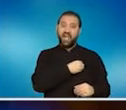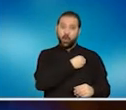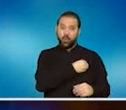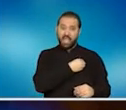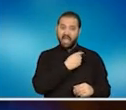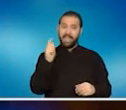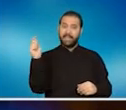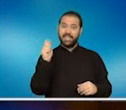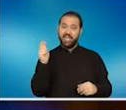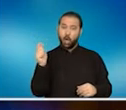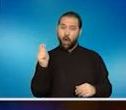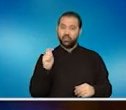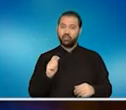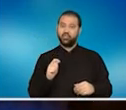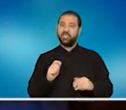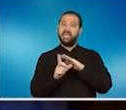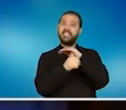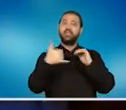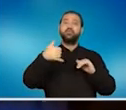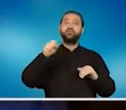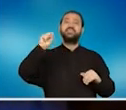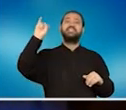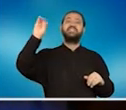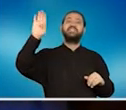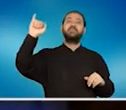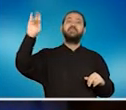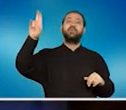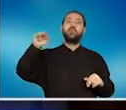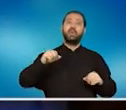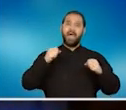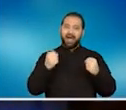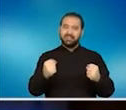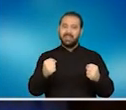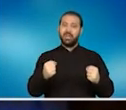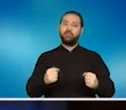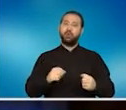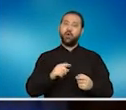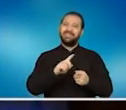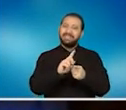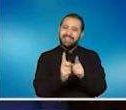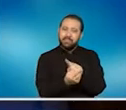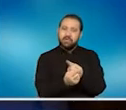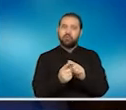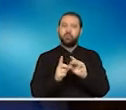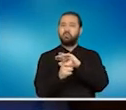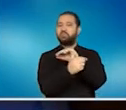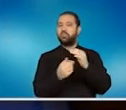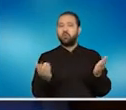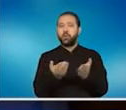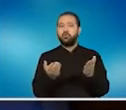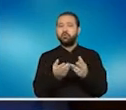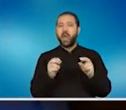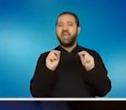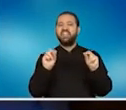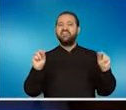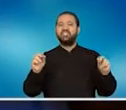Facultatea de Teologie de la Sibiu a întărit-o, transformând-o dintr-o școală de